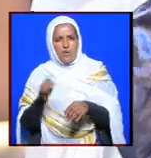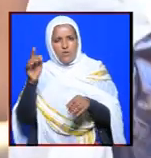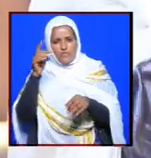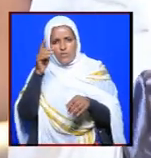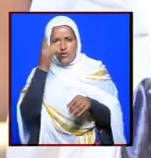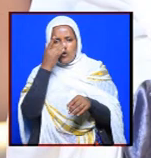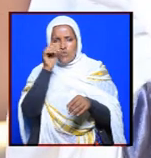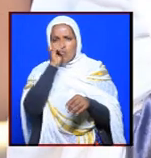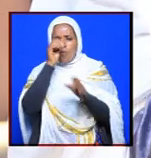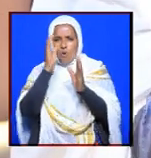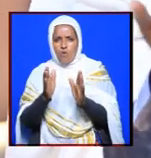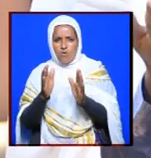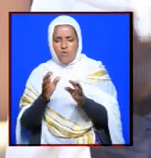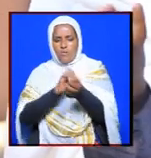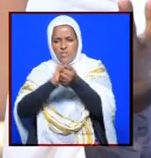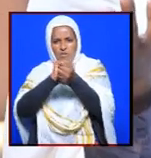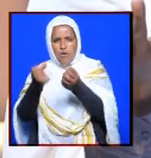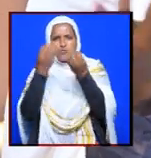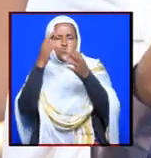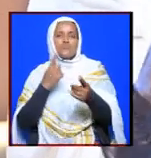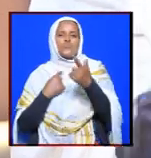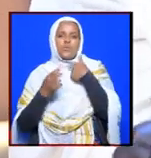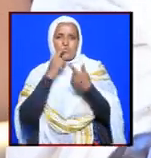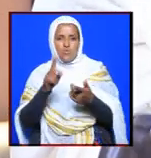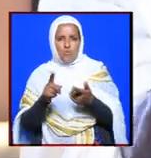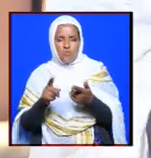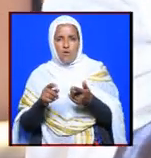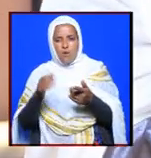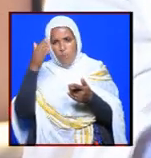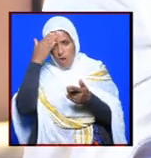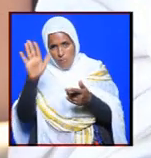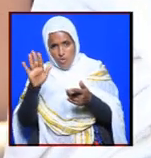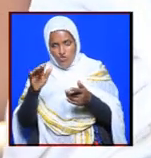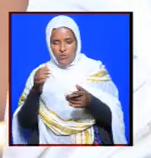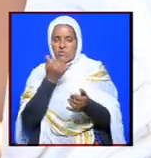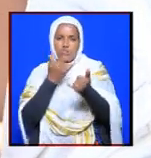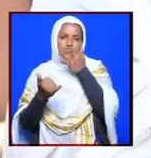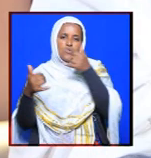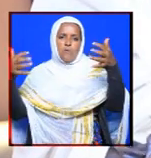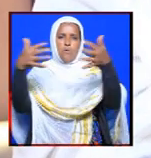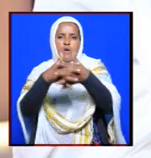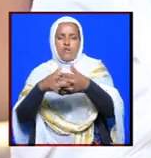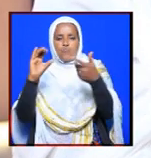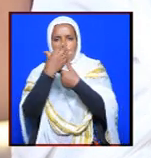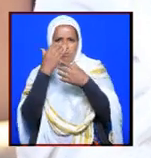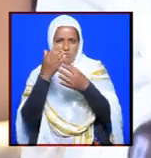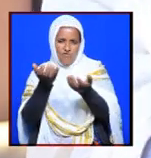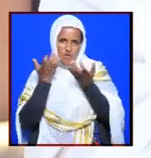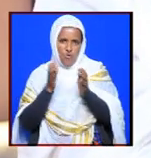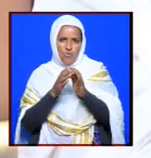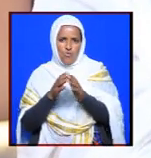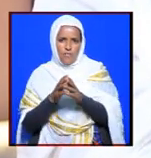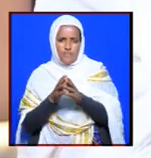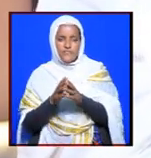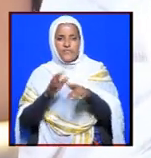እና ኢትዮጵያዊ የሆነ ነገር ቢጠፋ ብዙዎቹ ምኞታቸው እንደውም ባለማወቅም የጥፋቱ ተባባሪ የሚሆኑም ሳይኖሮ ላይቀሩ ይችላል፣ እንኳንስ